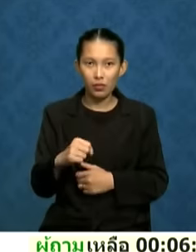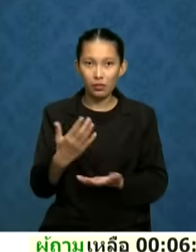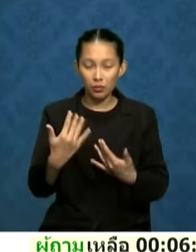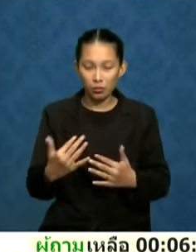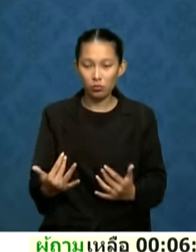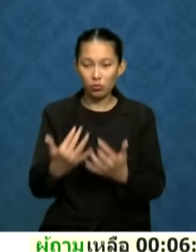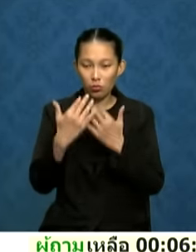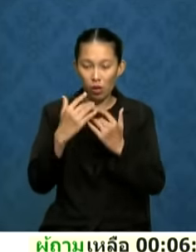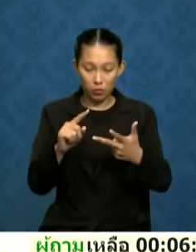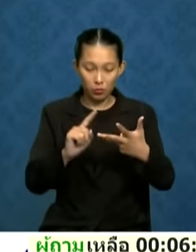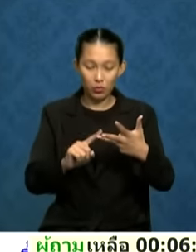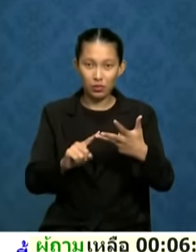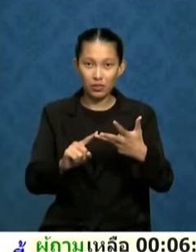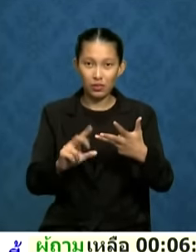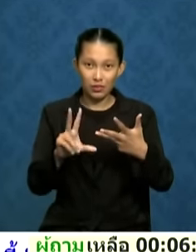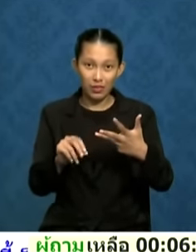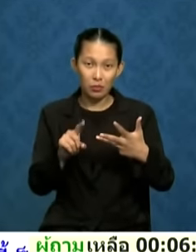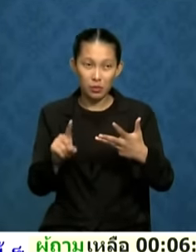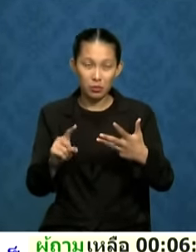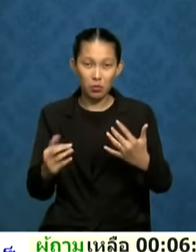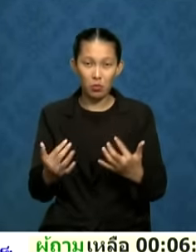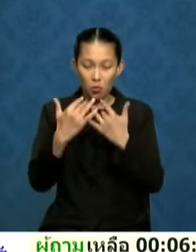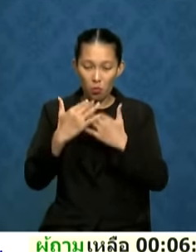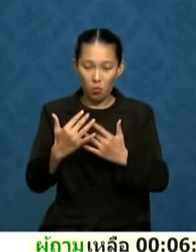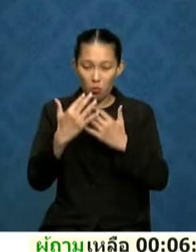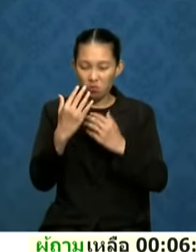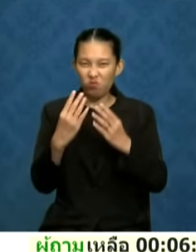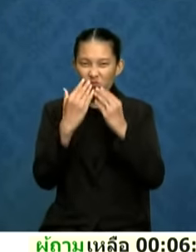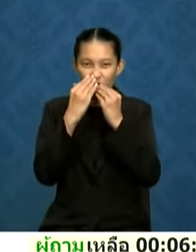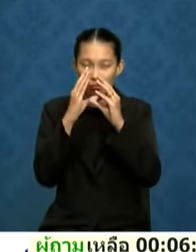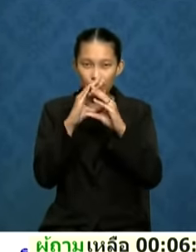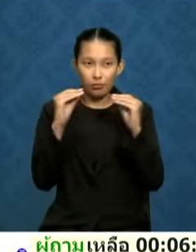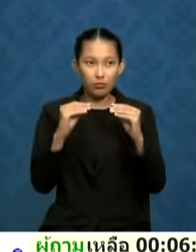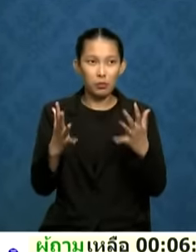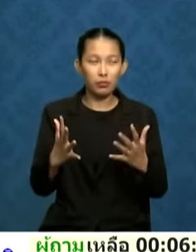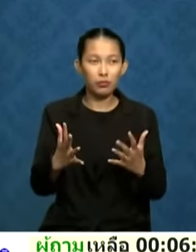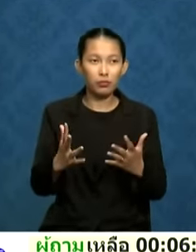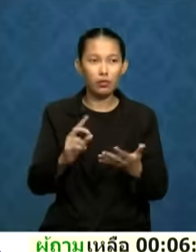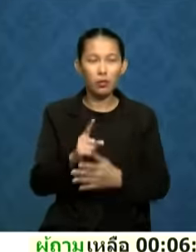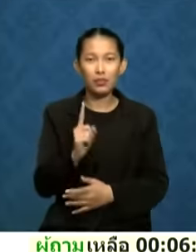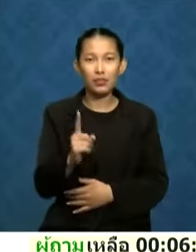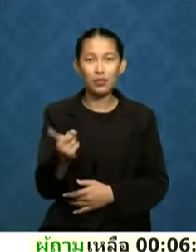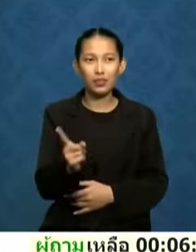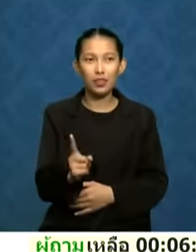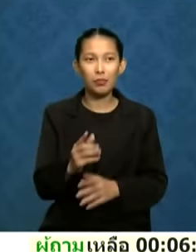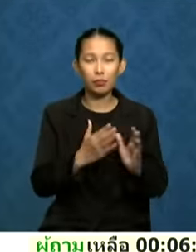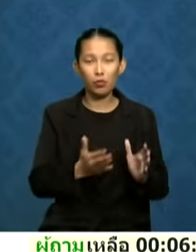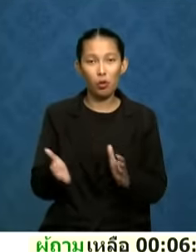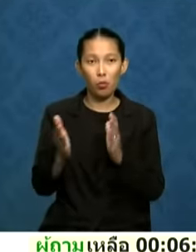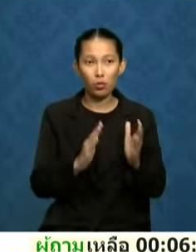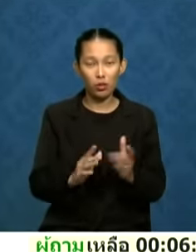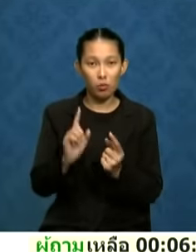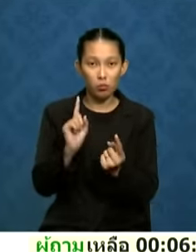อากาศอายใจคร Ankี่ 4 ค จบฉว 3 grillingี่ ขดอากศ หายใจเพรน จิ ๆ มัเป็เรื่องของ กระ Wooln การี่ เกิดขึ้น